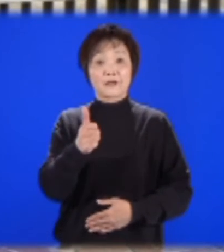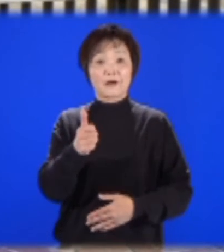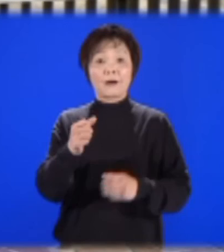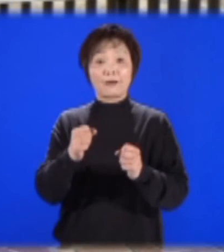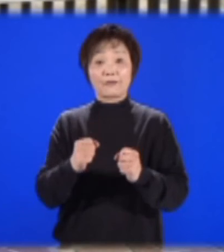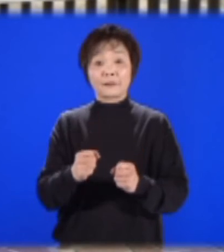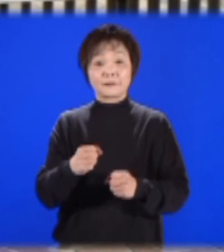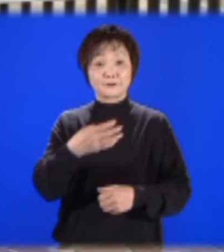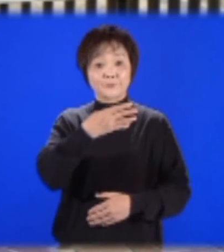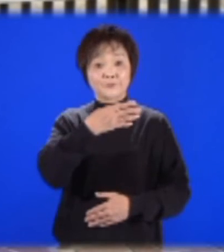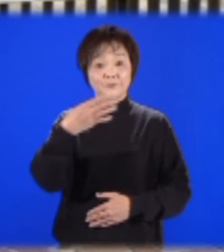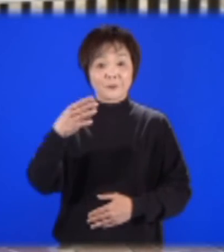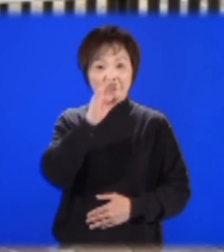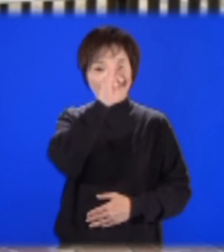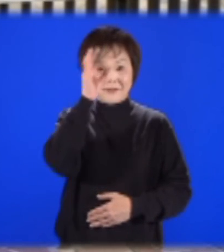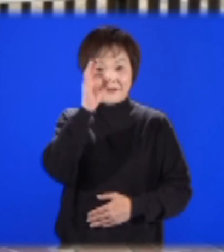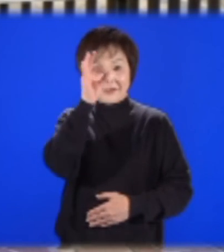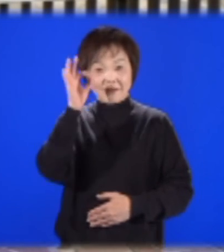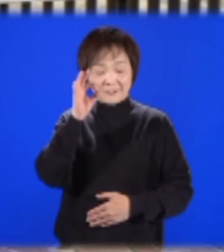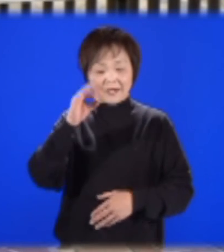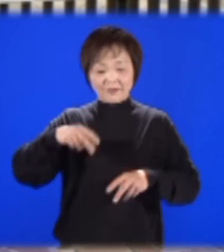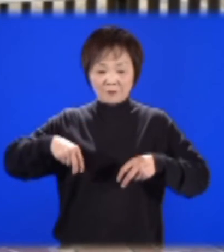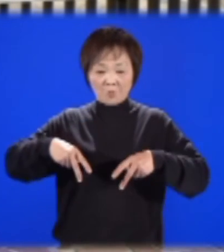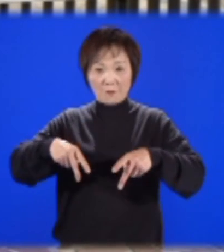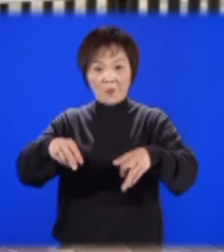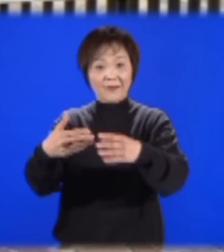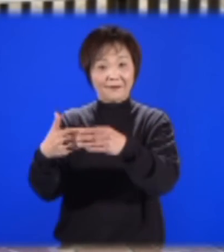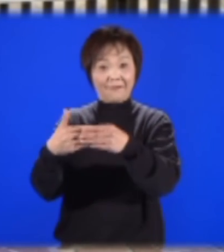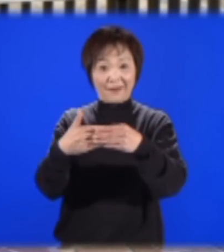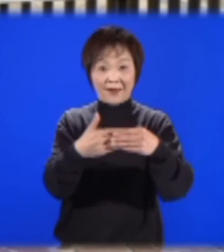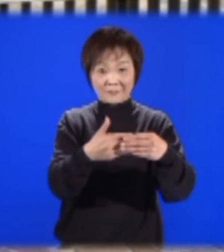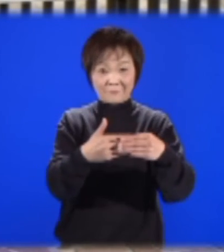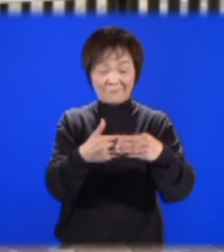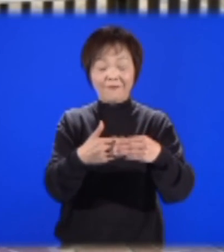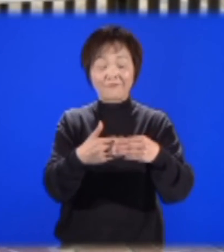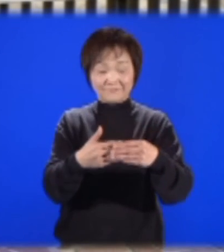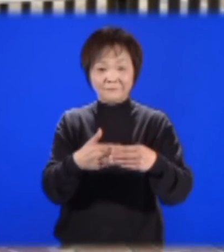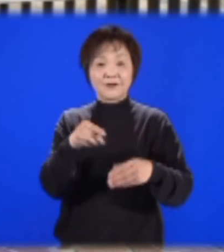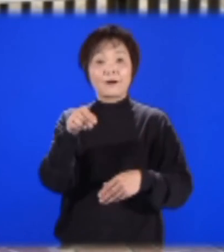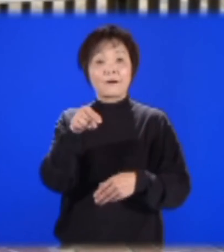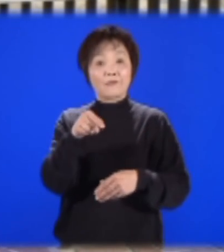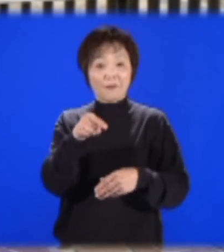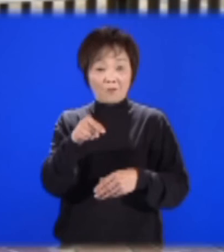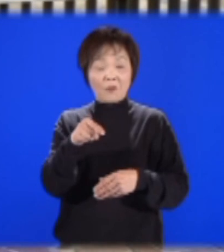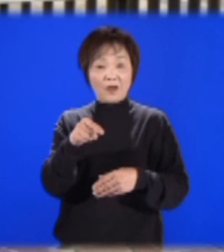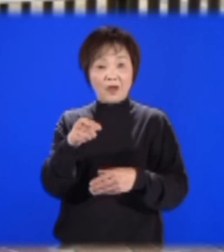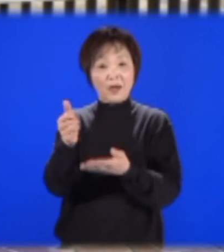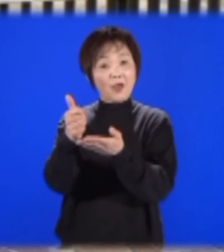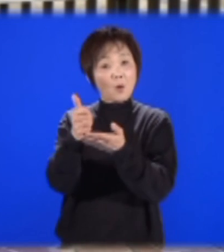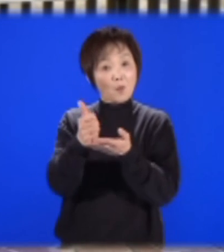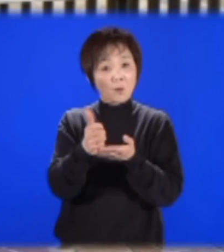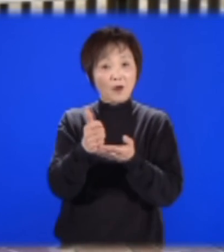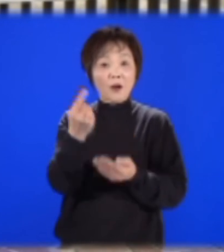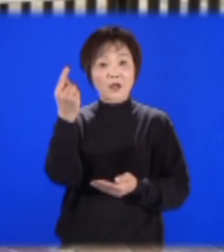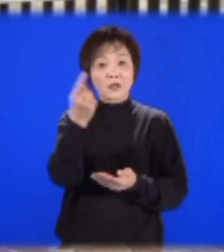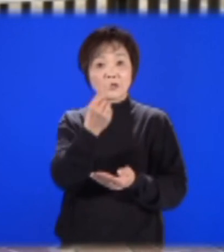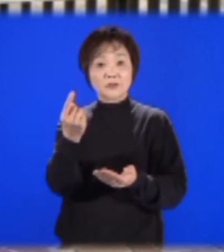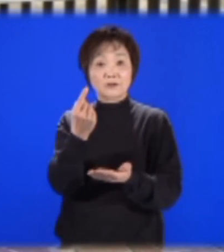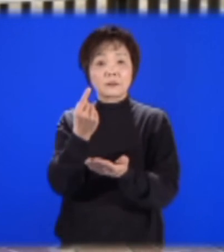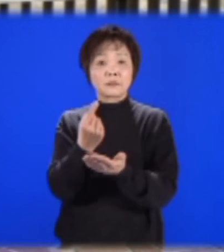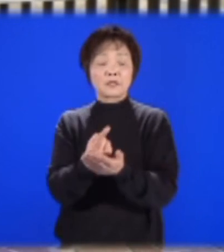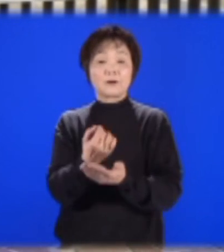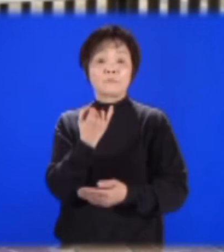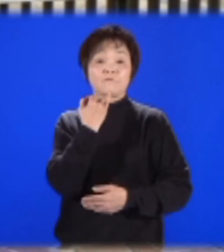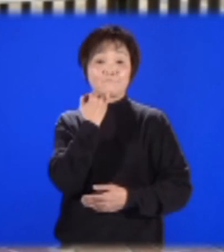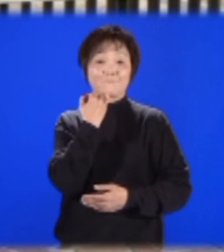そんな村田さんが活躍する四日市観光ボランティアガイドを利用しませんか。一人から